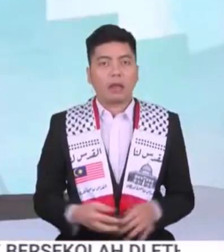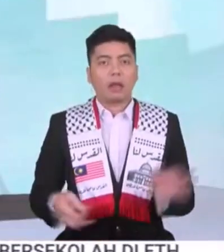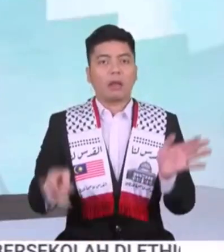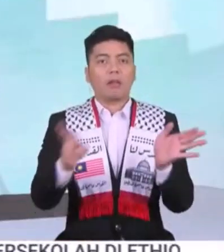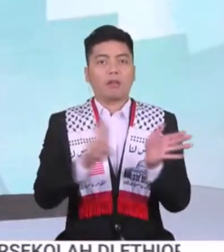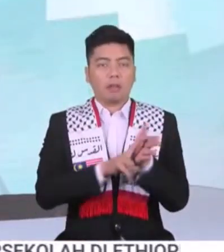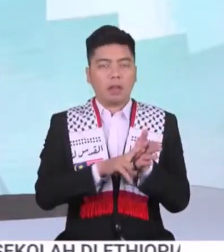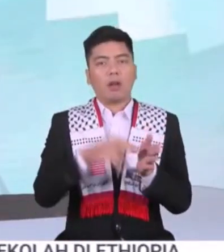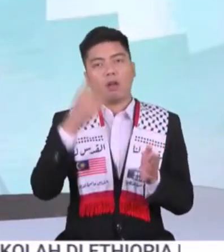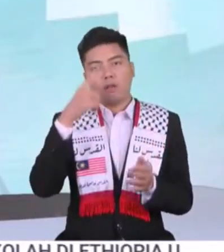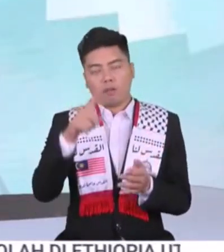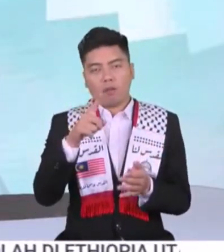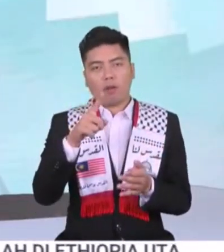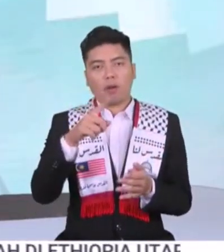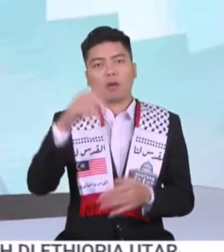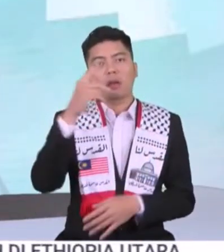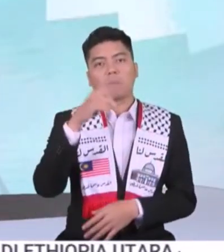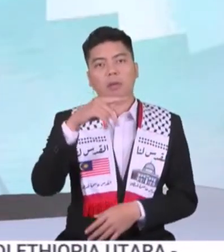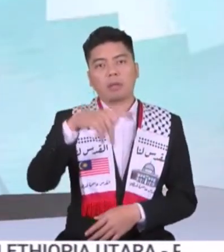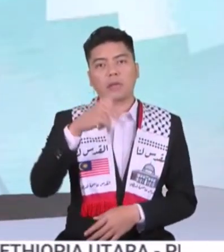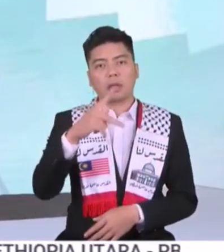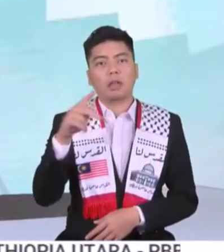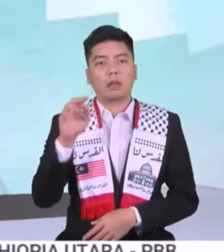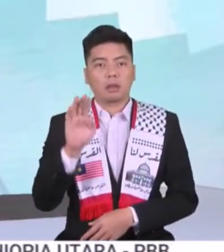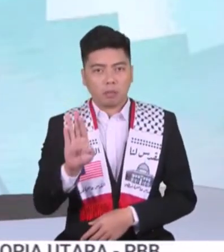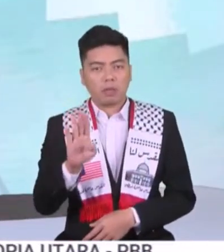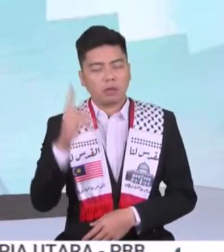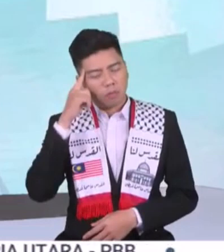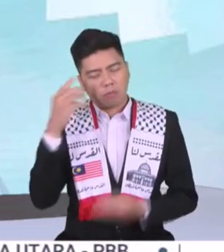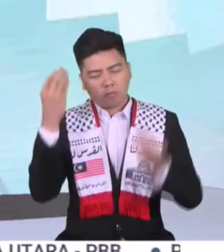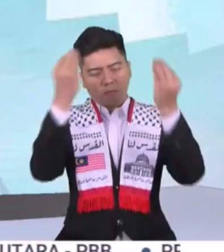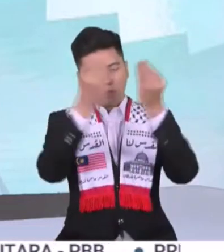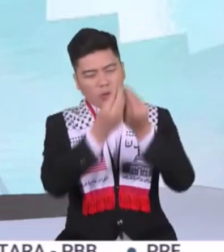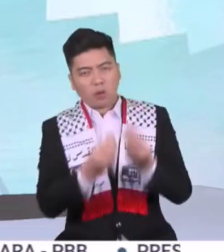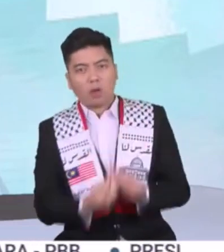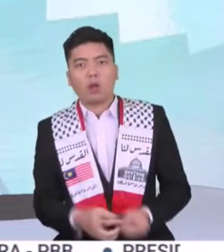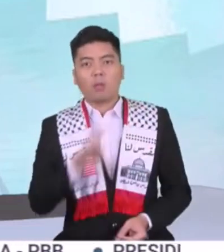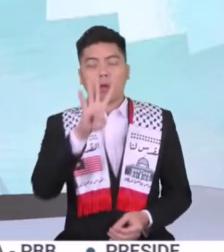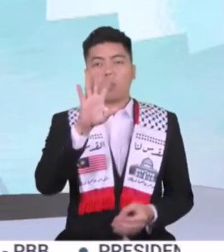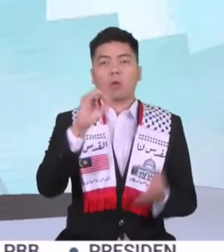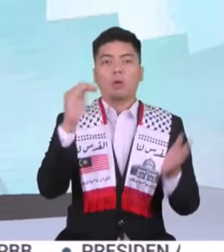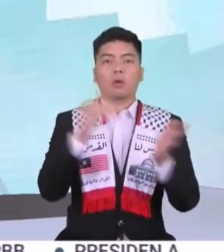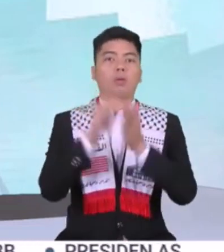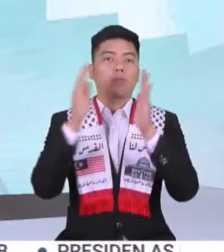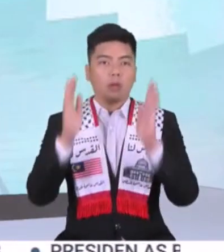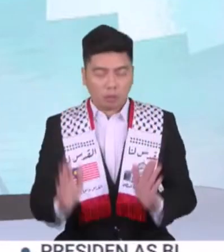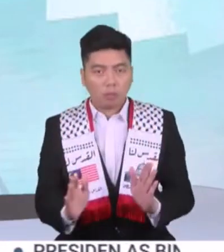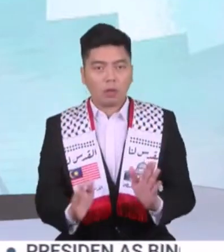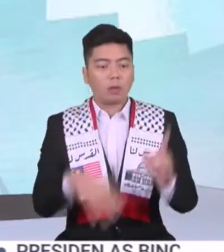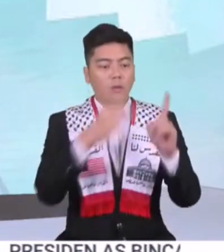Daftar pemilih bagi pilihan raya kecil N06 Kuala Kubu Baharu kira-kira 40,000 orang.